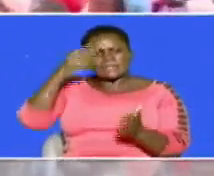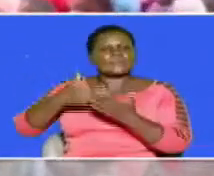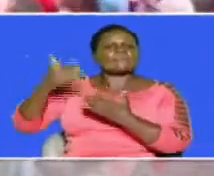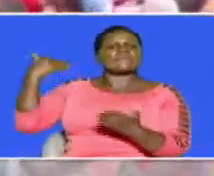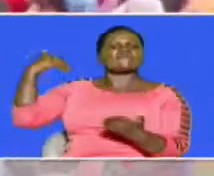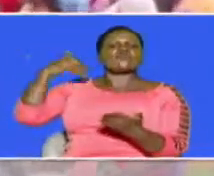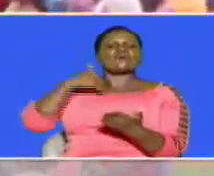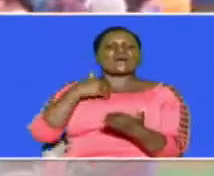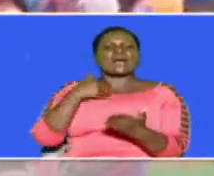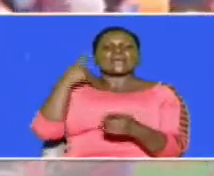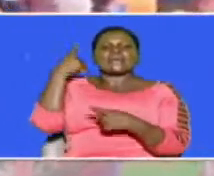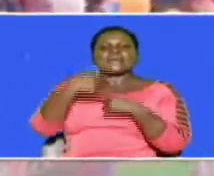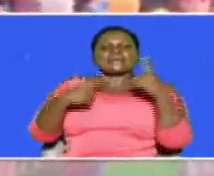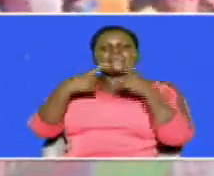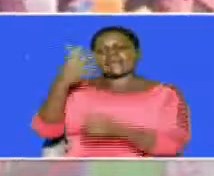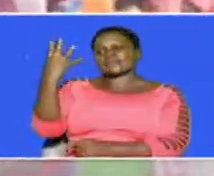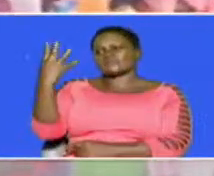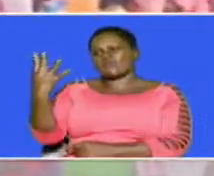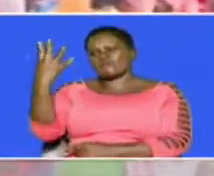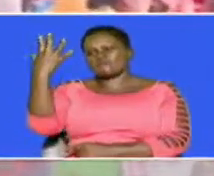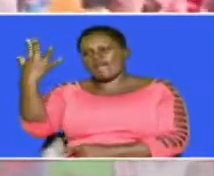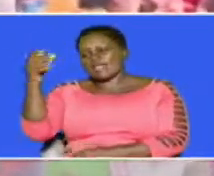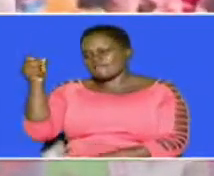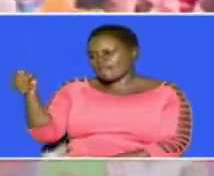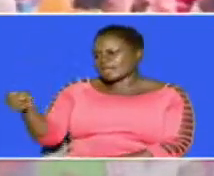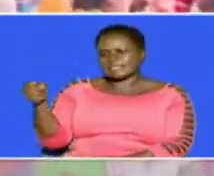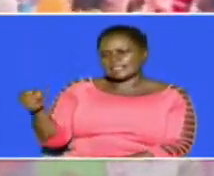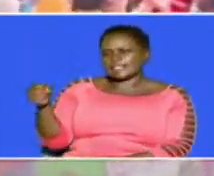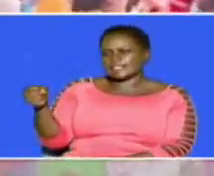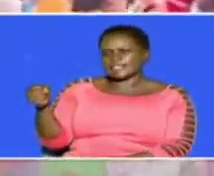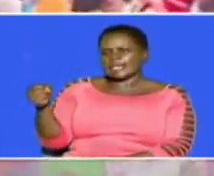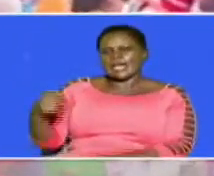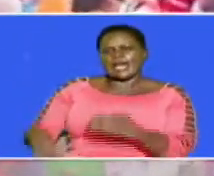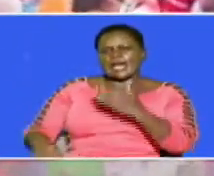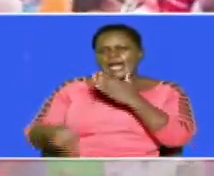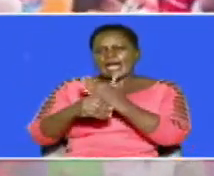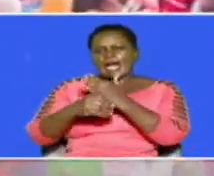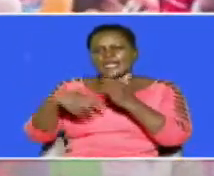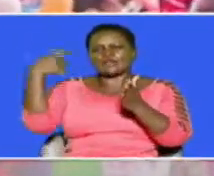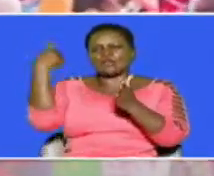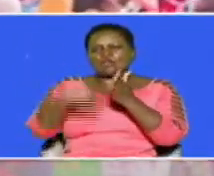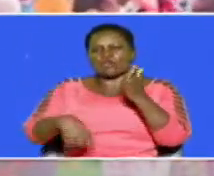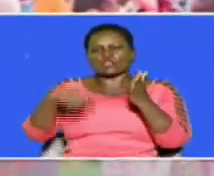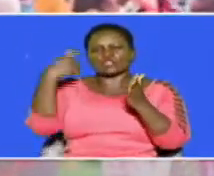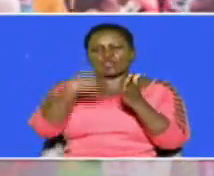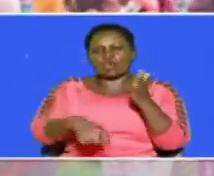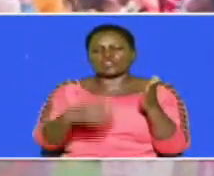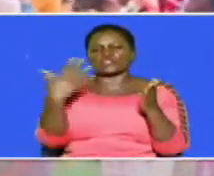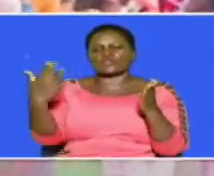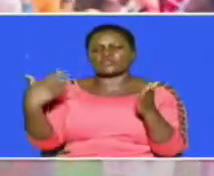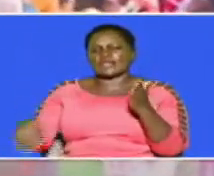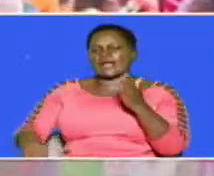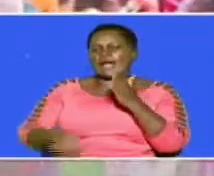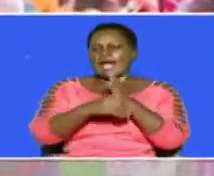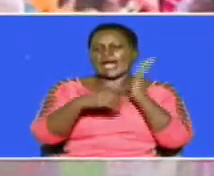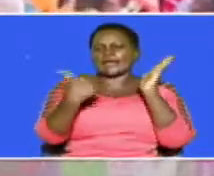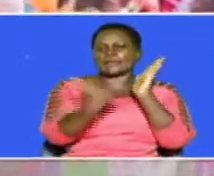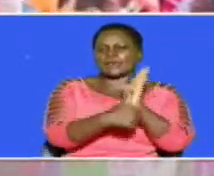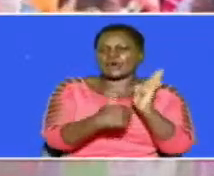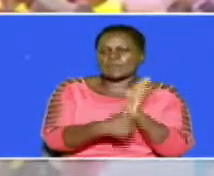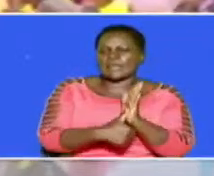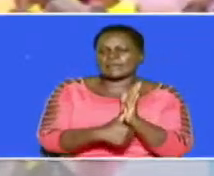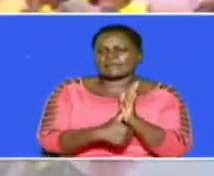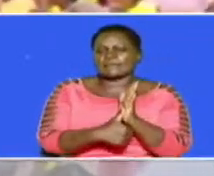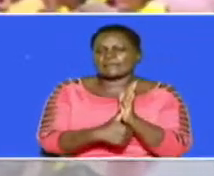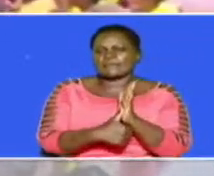imekuwa hii miaka 4 miaka 5 ya handshake imeongeza bei ya mafuta, ikaongeza shida, matatizo yakakuwa